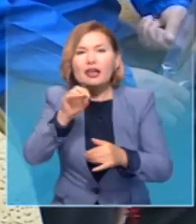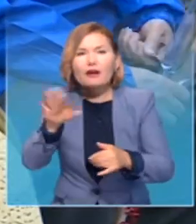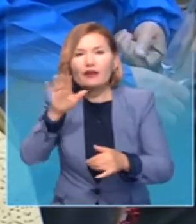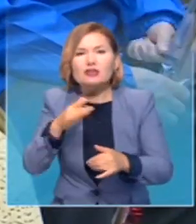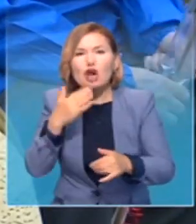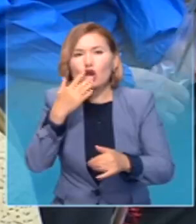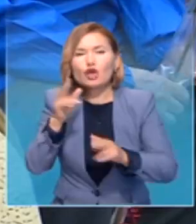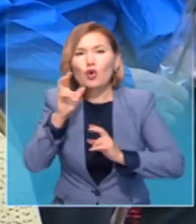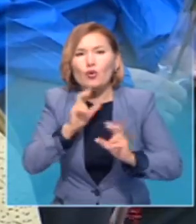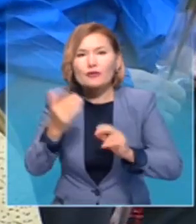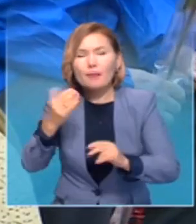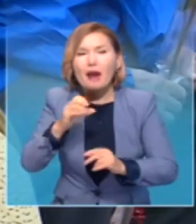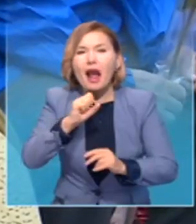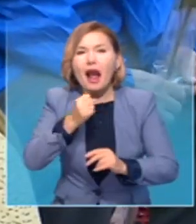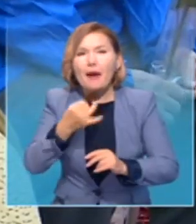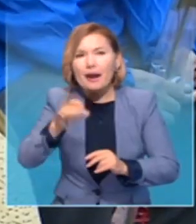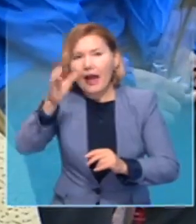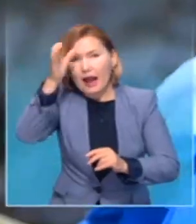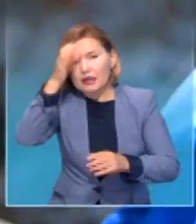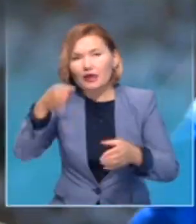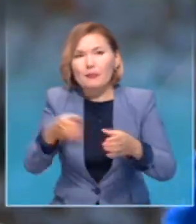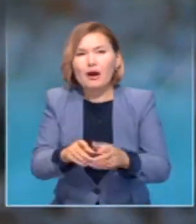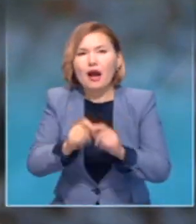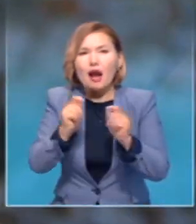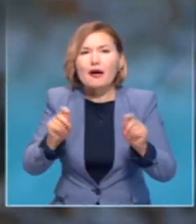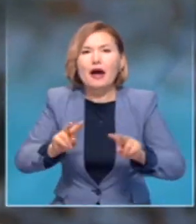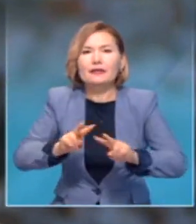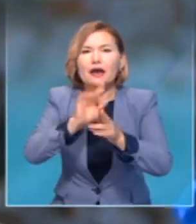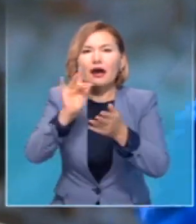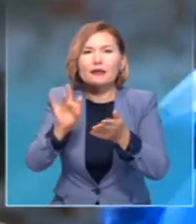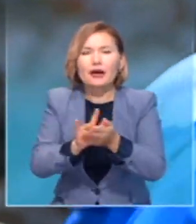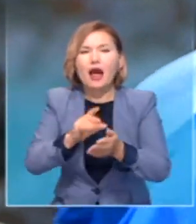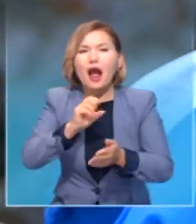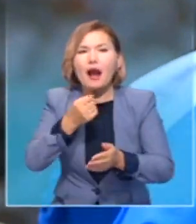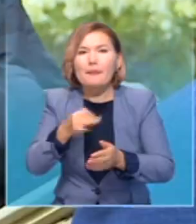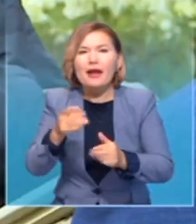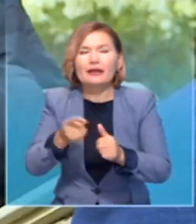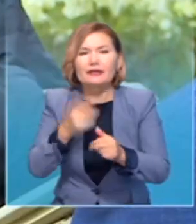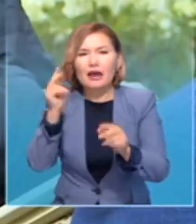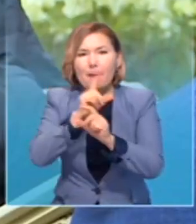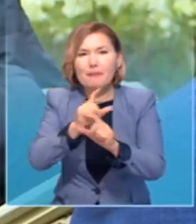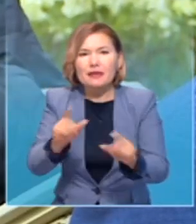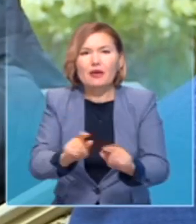университеті жанынан Абай академиясы құрылып, елордада Абай атындағы мектеп ашылды.